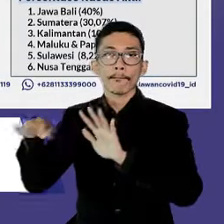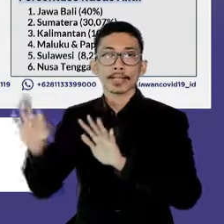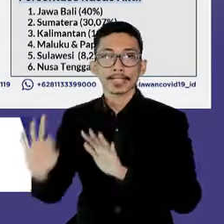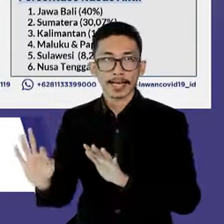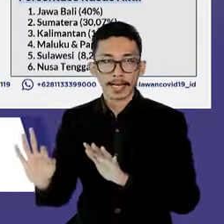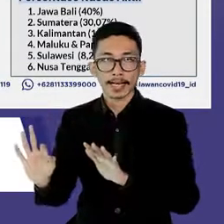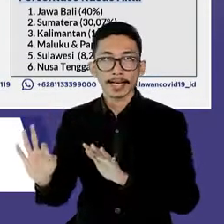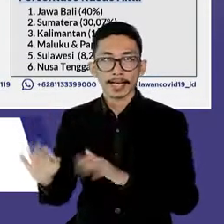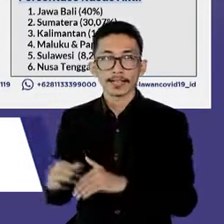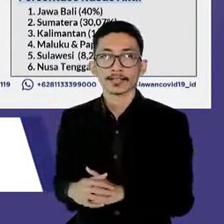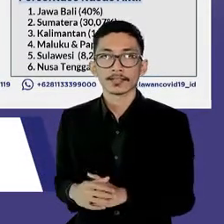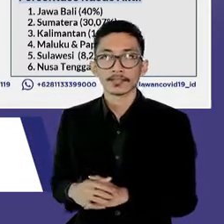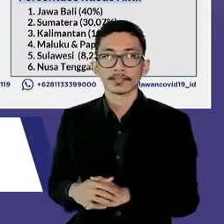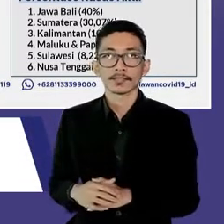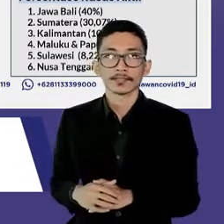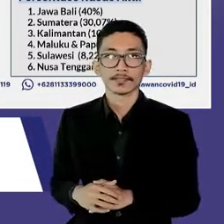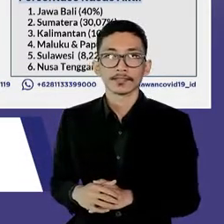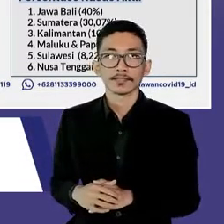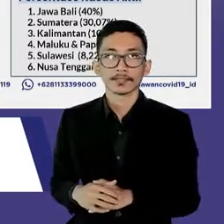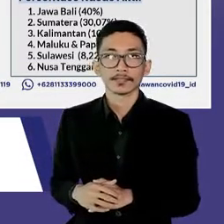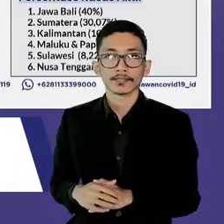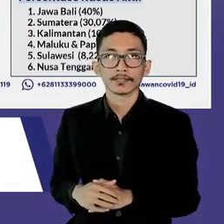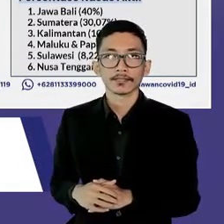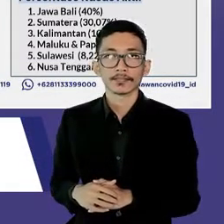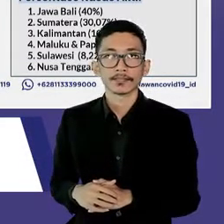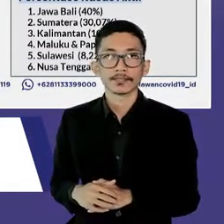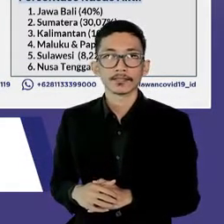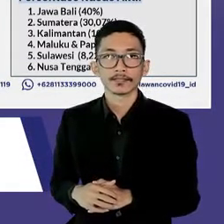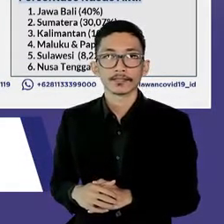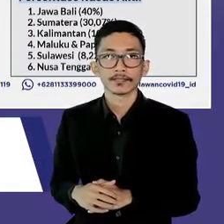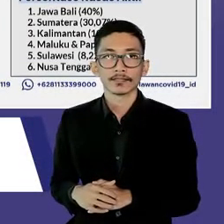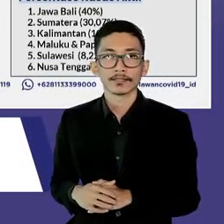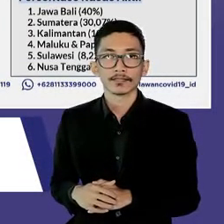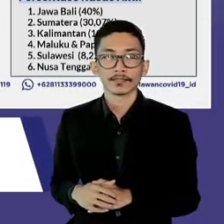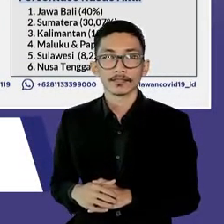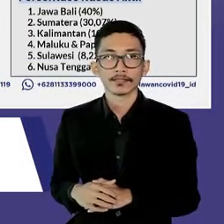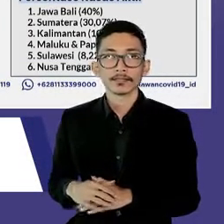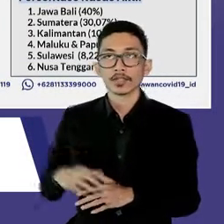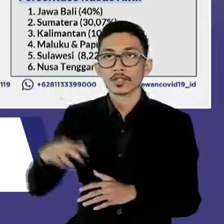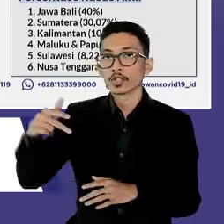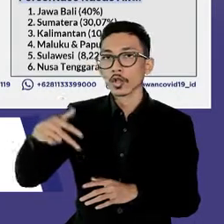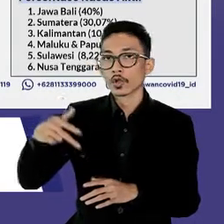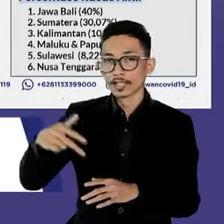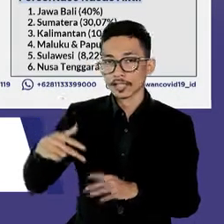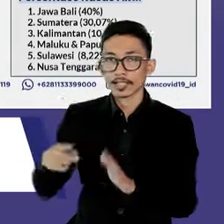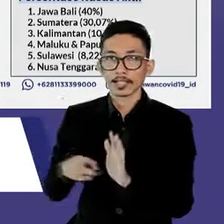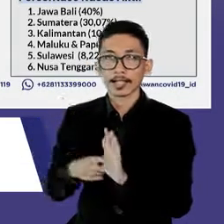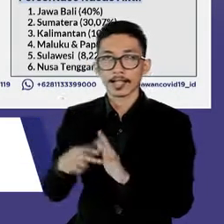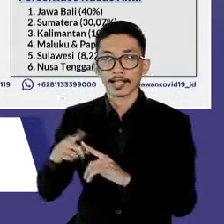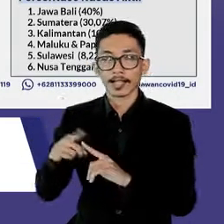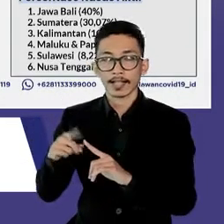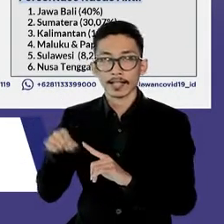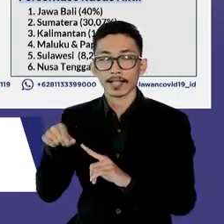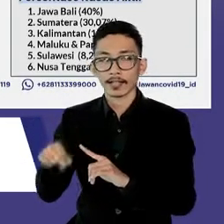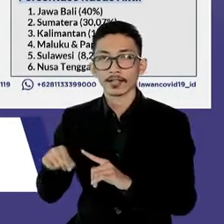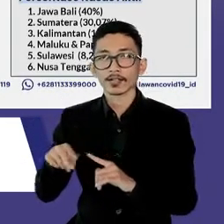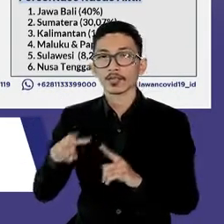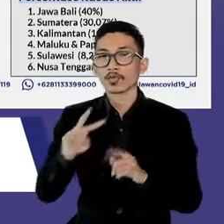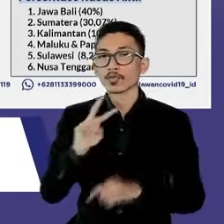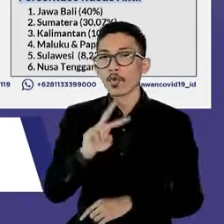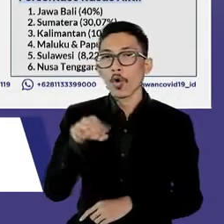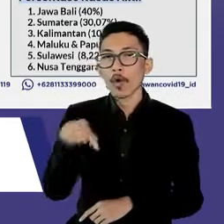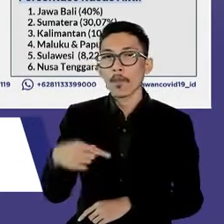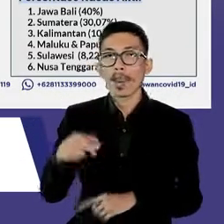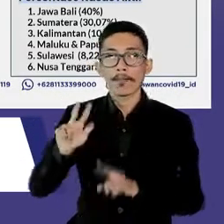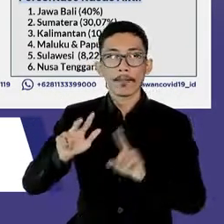disusul 8,2 persen dan untuk sulawesi dan Nusa Tenggara 2,8 belas